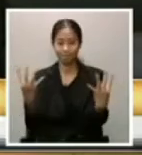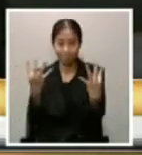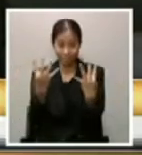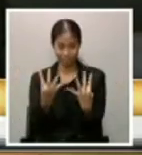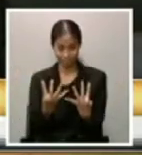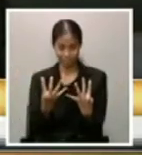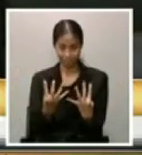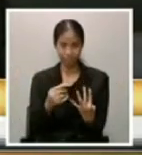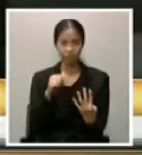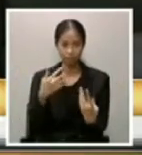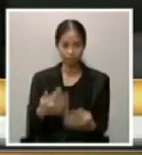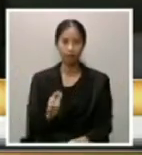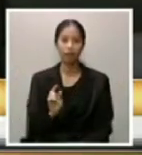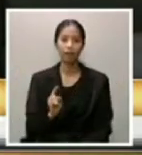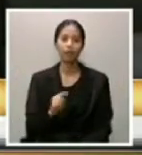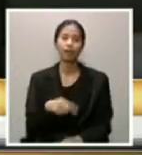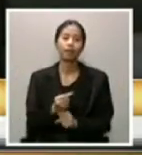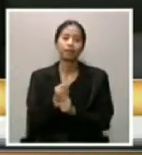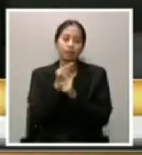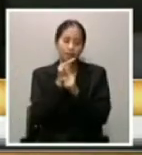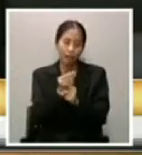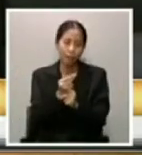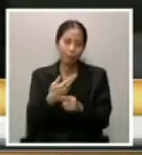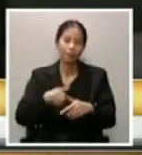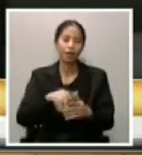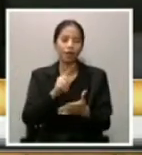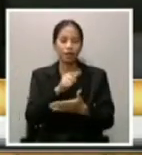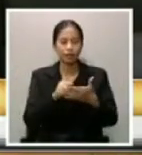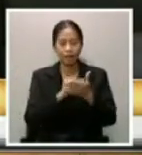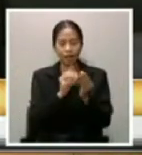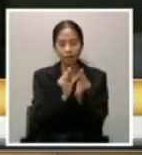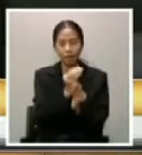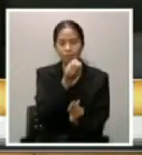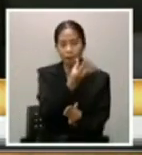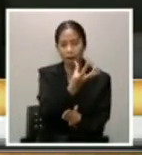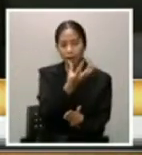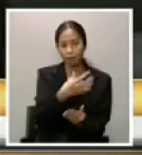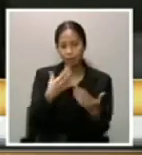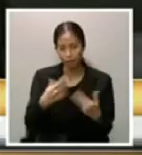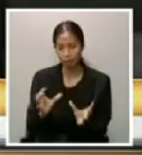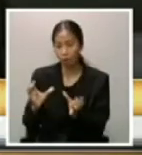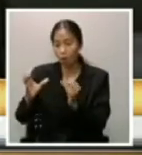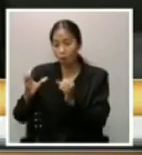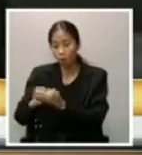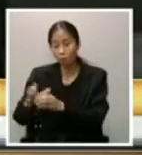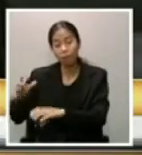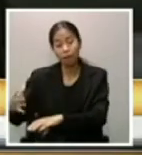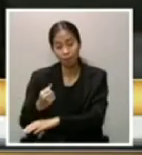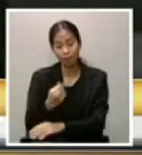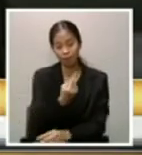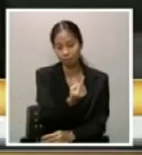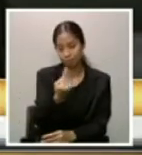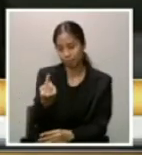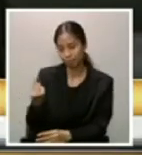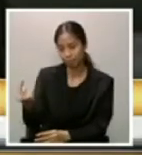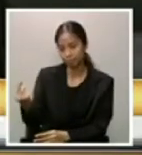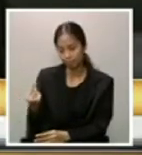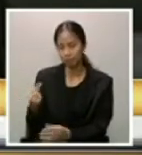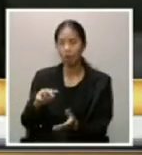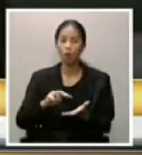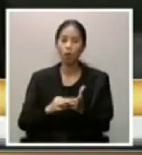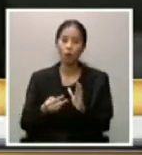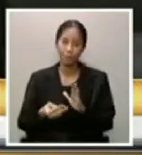ำนวนเสียงผู้แทนราษฎรสูงที่สุดตามลำดับและตัวแทนพรรคการเมืองพรรคละ1คนนั่นหมายถึงตัวแทนจากพรร